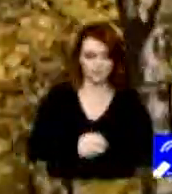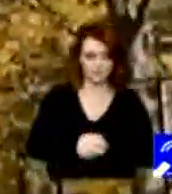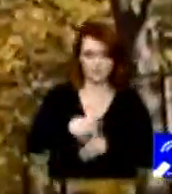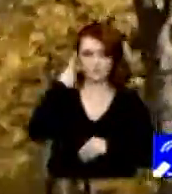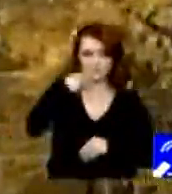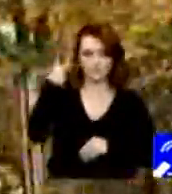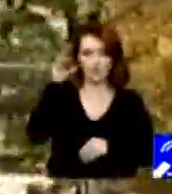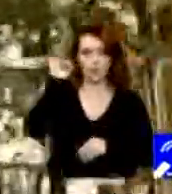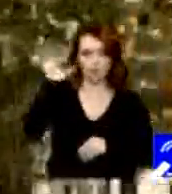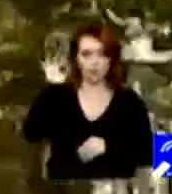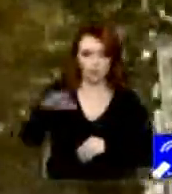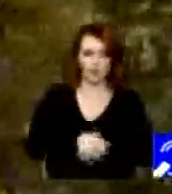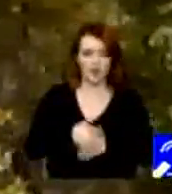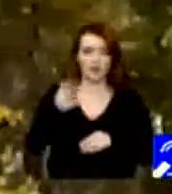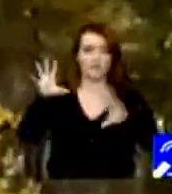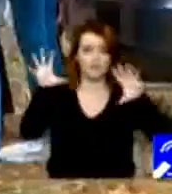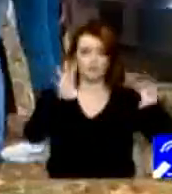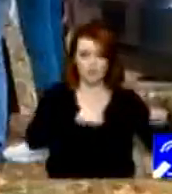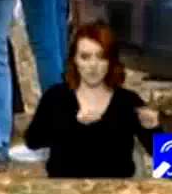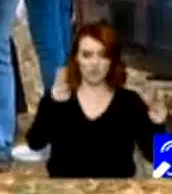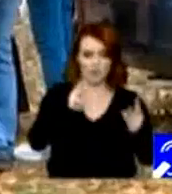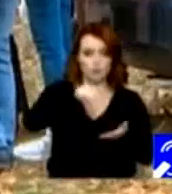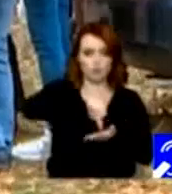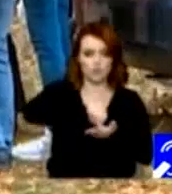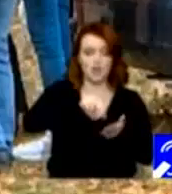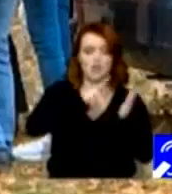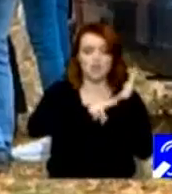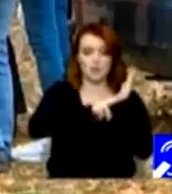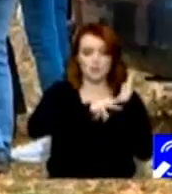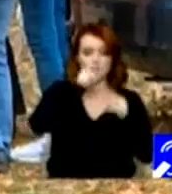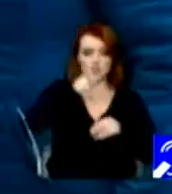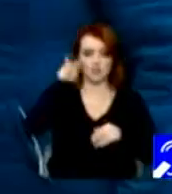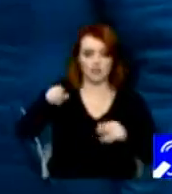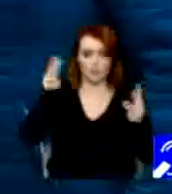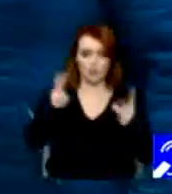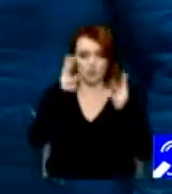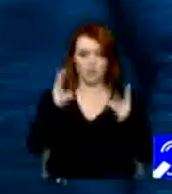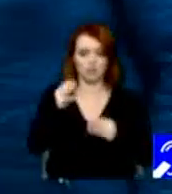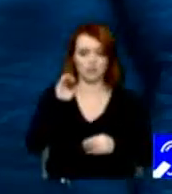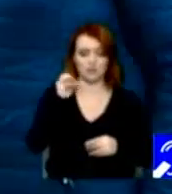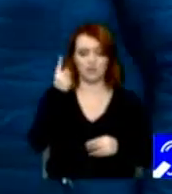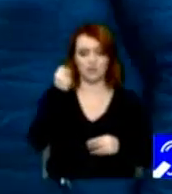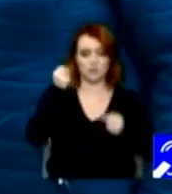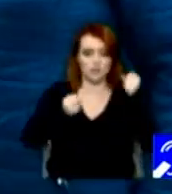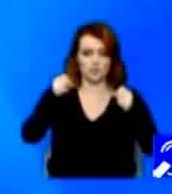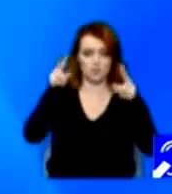23 octombrie iar la stingerea lui au participat peste 70 de pompieri cu 11 autospeciale